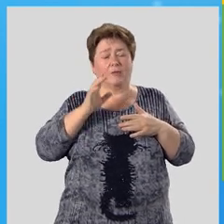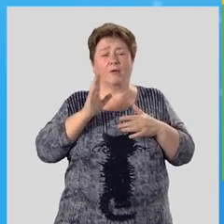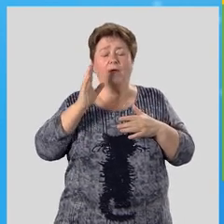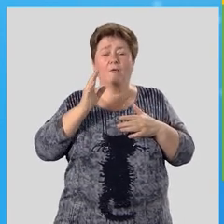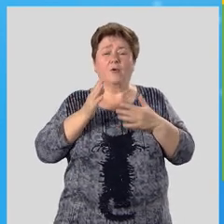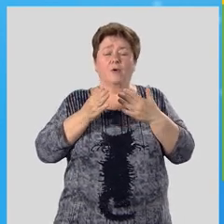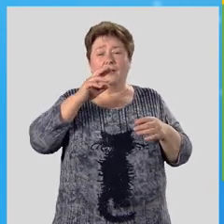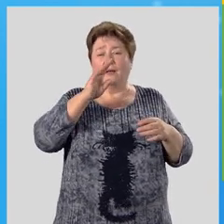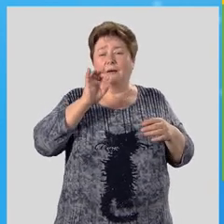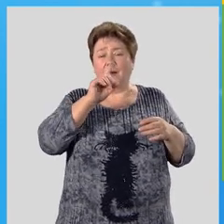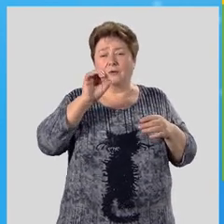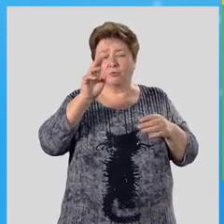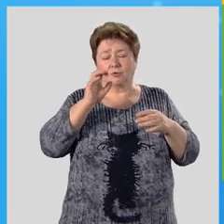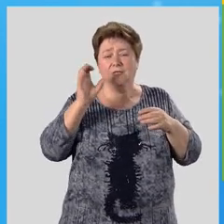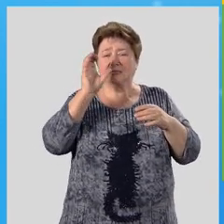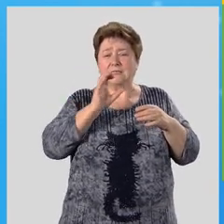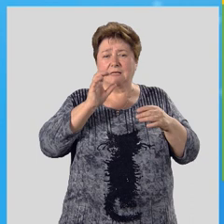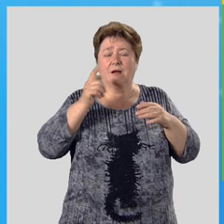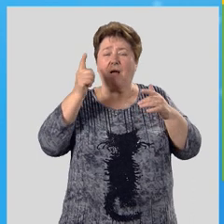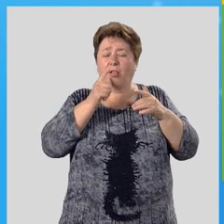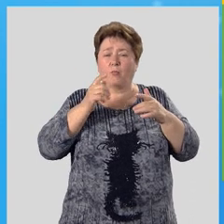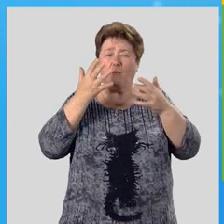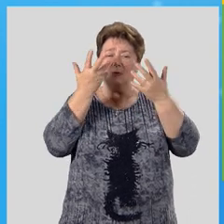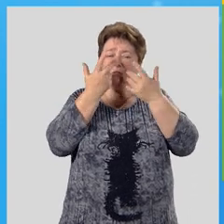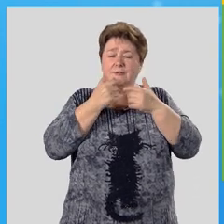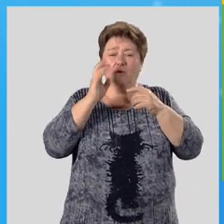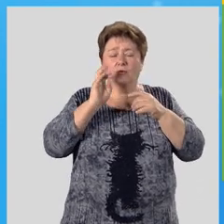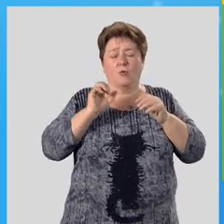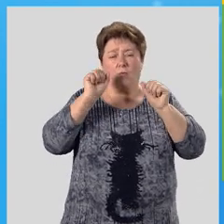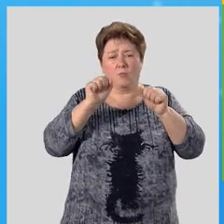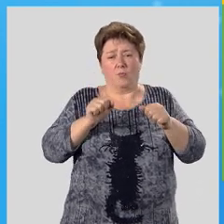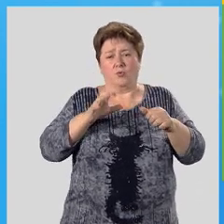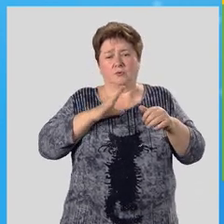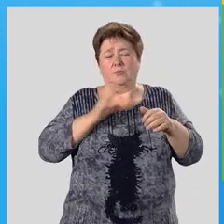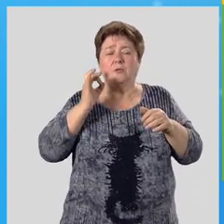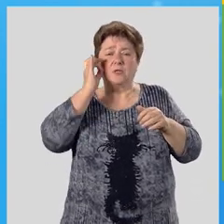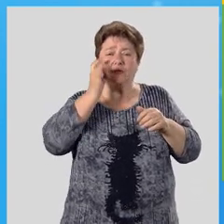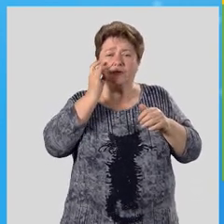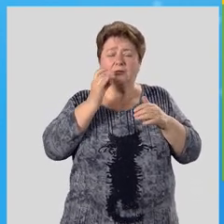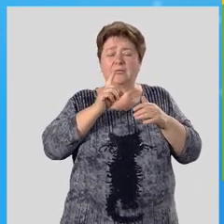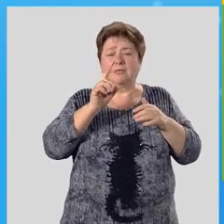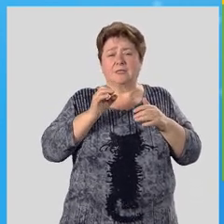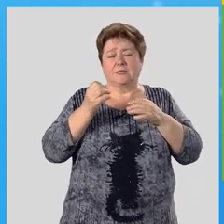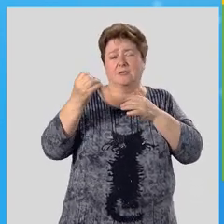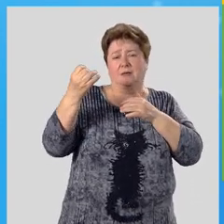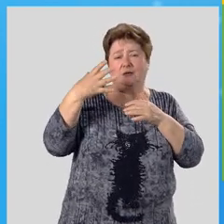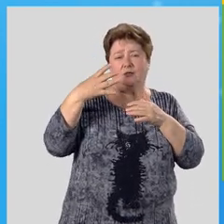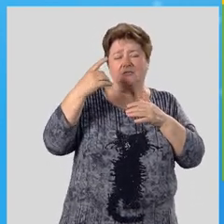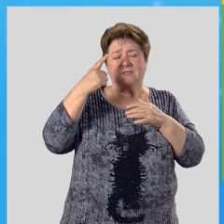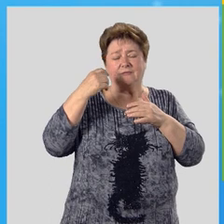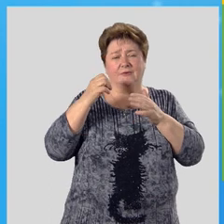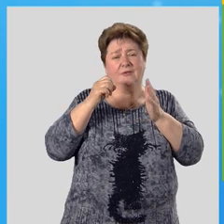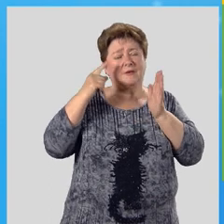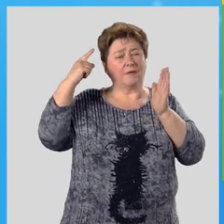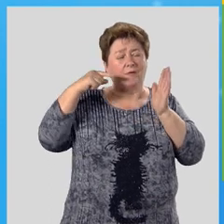желтоватые. Радужка серо-голубого цвета, но может и быть розоватой из-за отражения